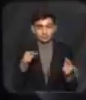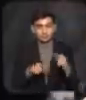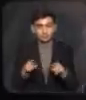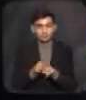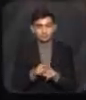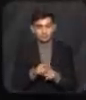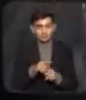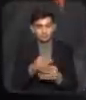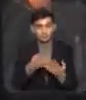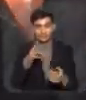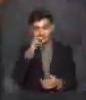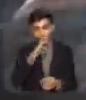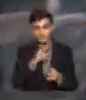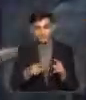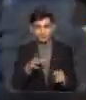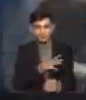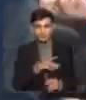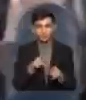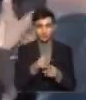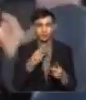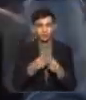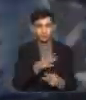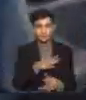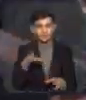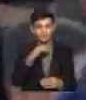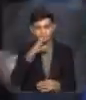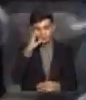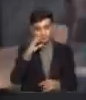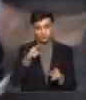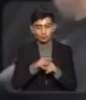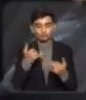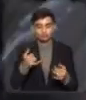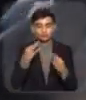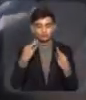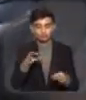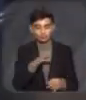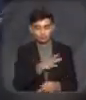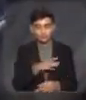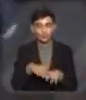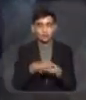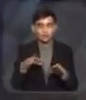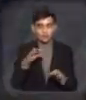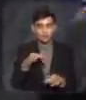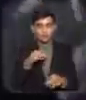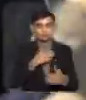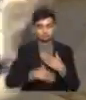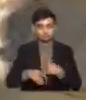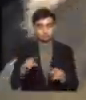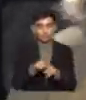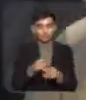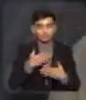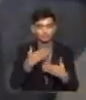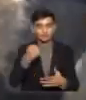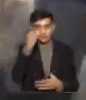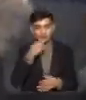жатты. Ал үш айға жуық уақыттан бері қамауда отырған азаматтар бүгінгі бостандықтарын халықтың жеңісіне балап